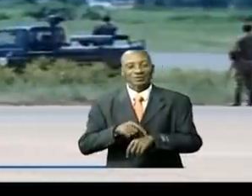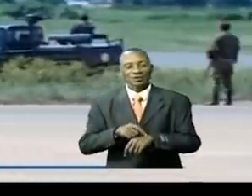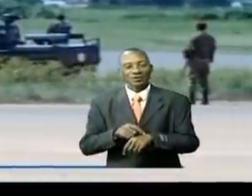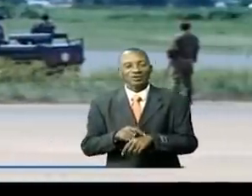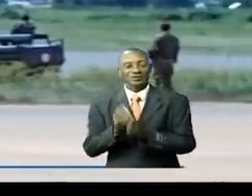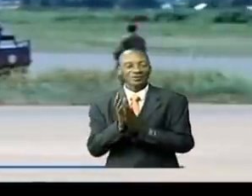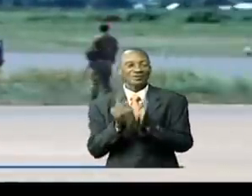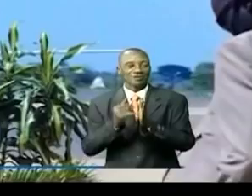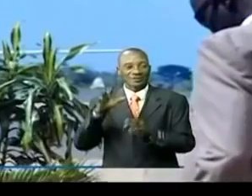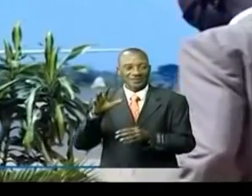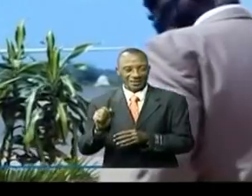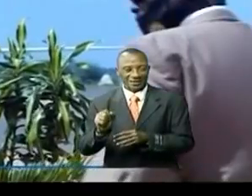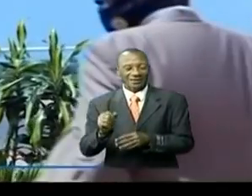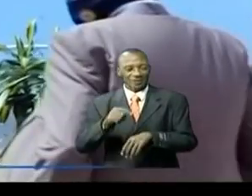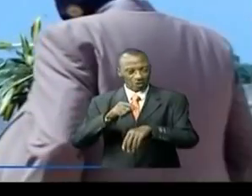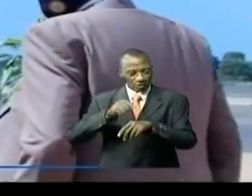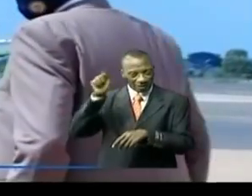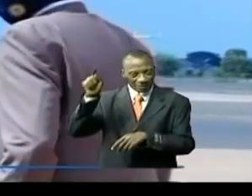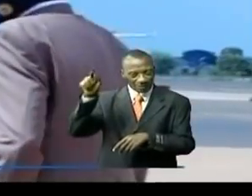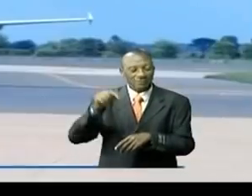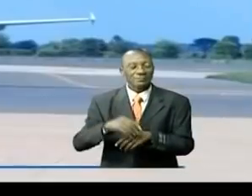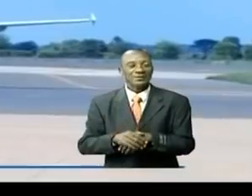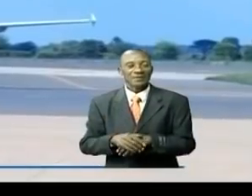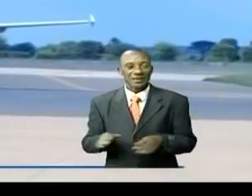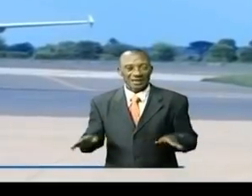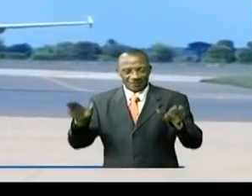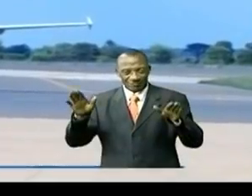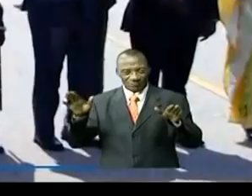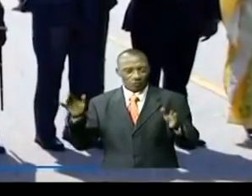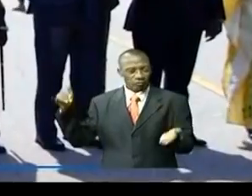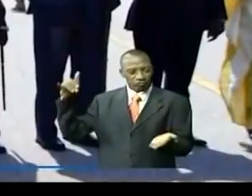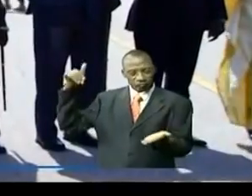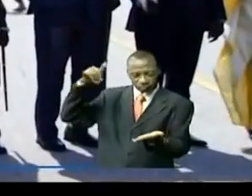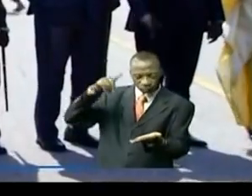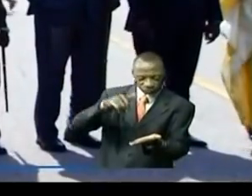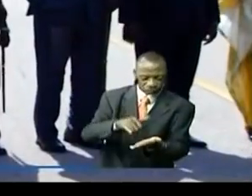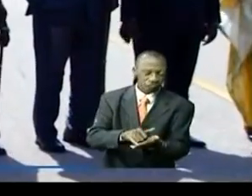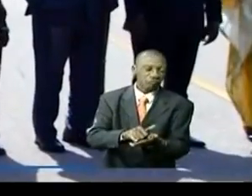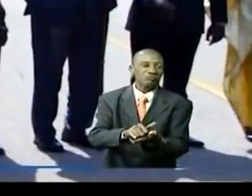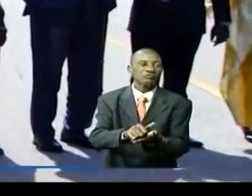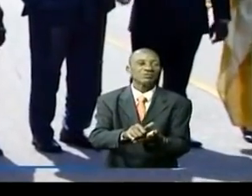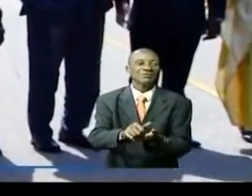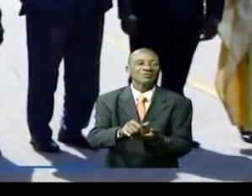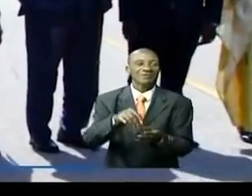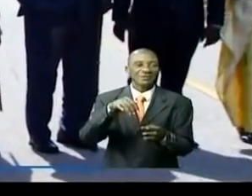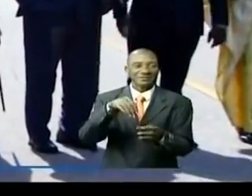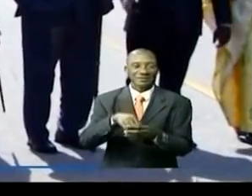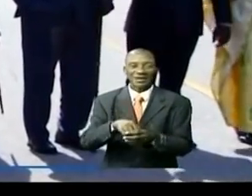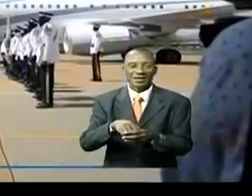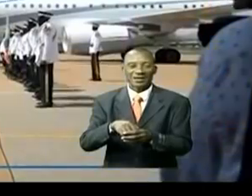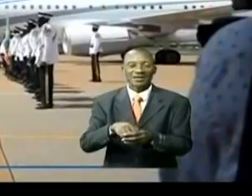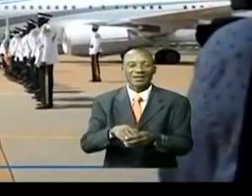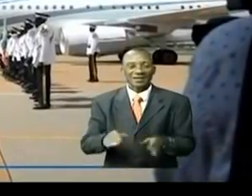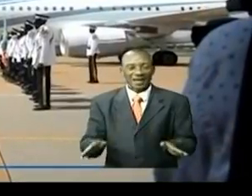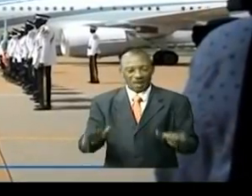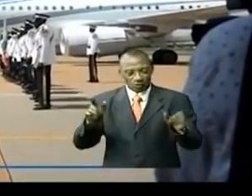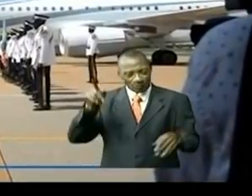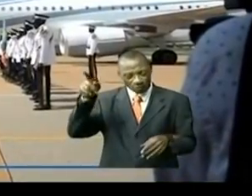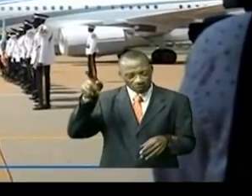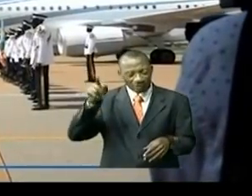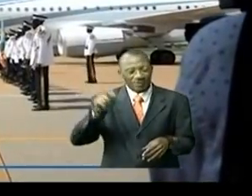Djouba, lorsque l'avion transportant les couples présidentiels a atterri sur les tarmacs de l'aéroport international de Djouba,